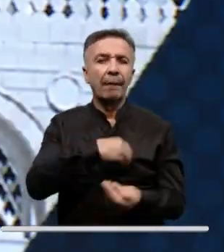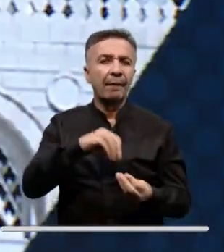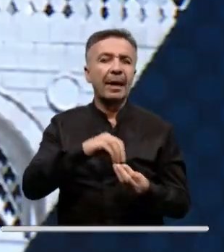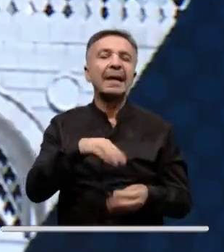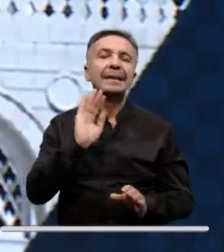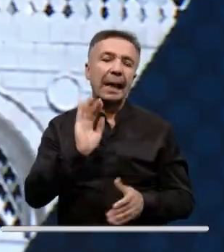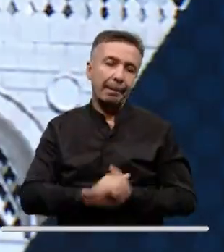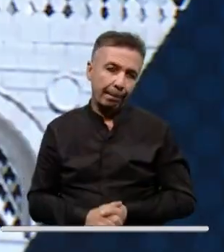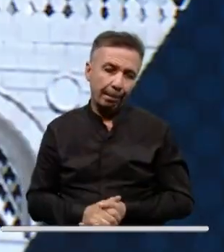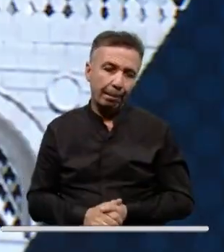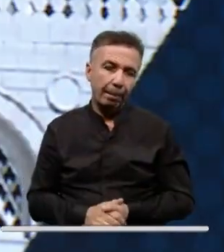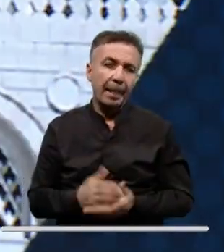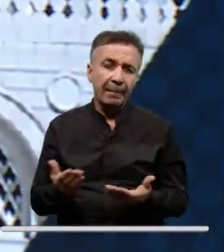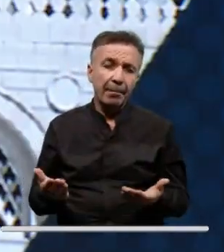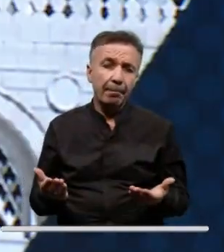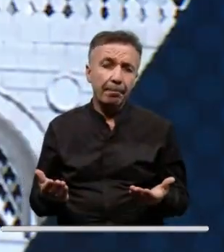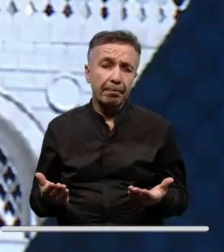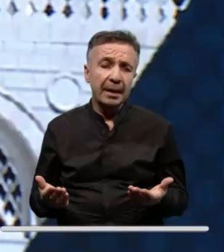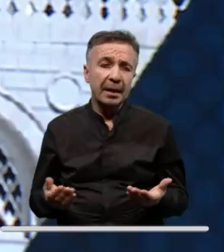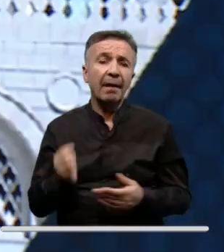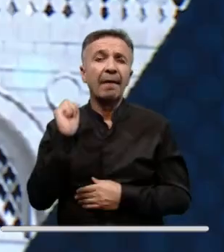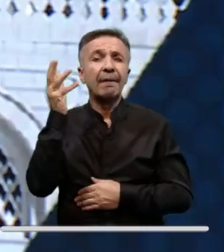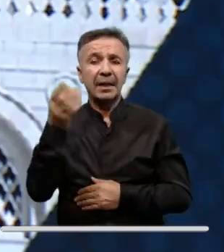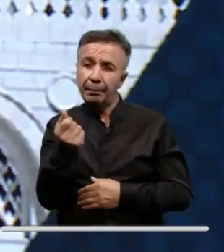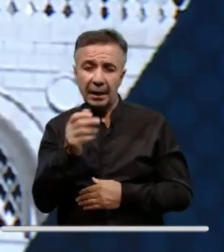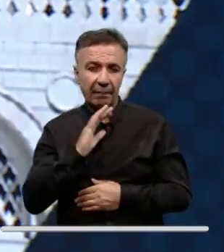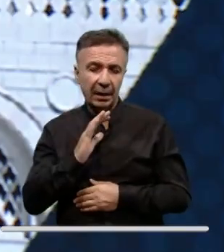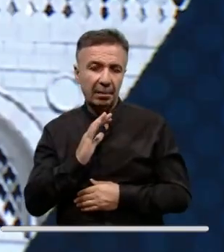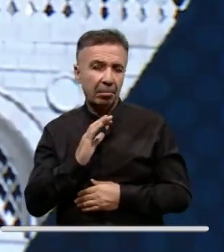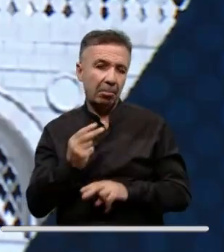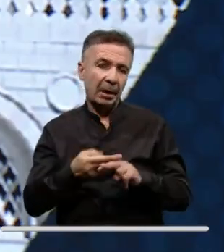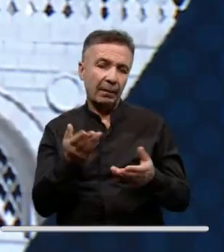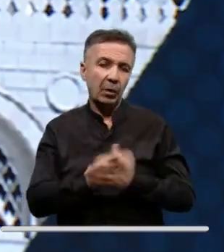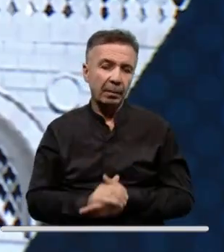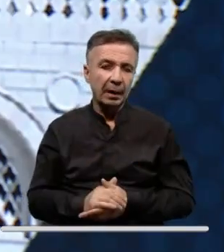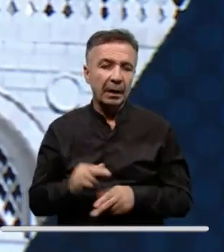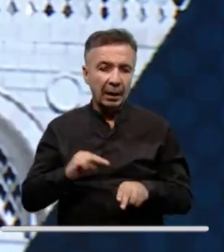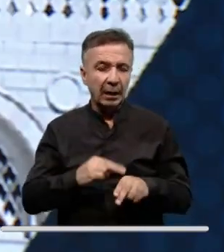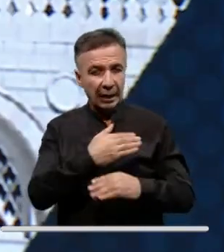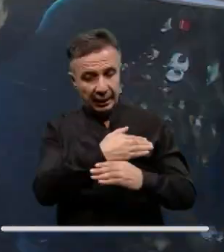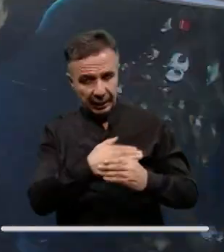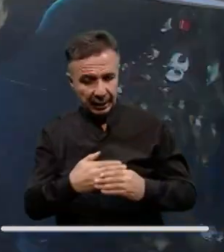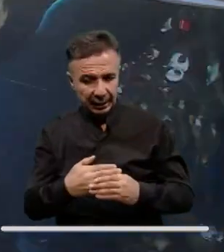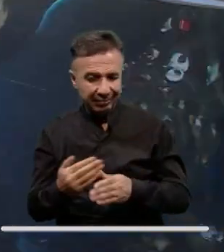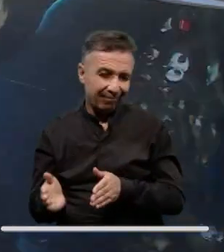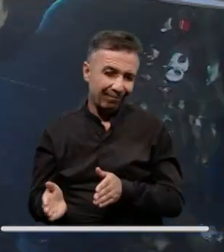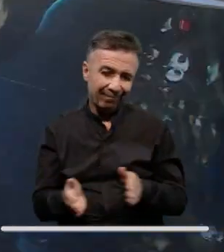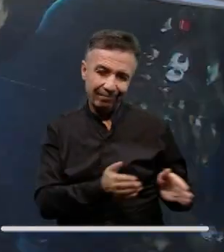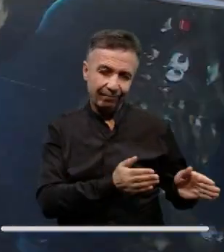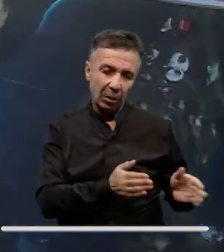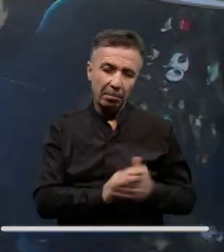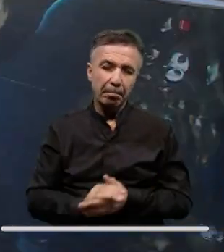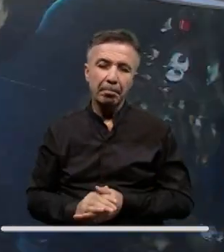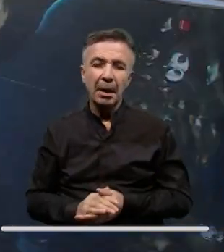Eee Efendim Ama bir fazlalık konuldu şöyle düşünün kredi kartını çıkarın aradan gittiniz bir